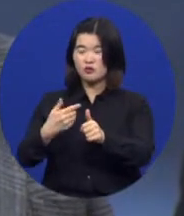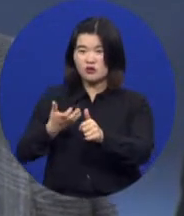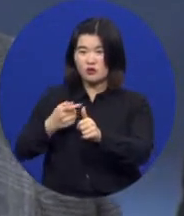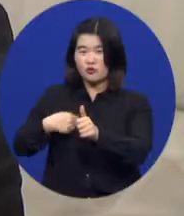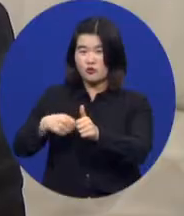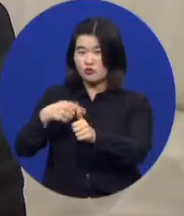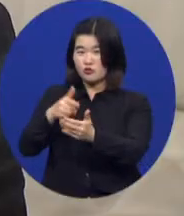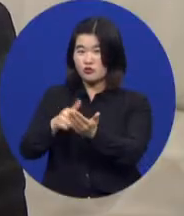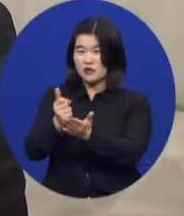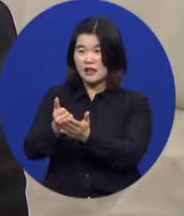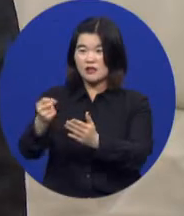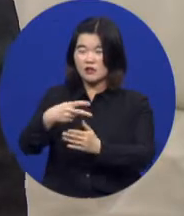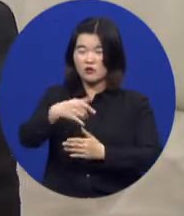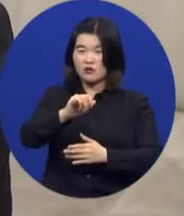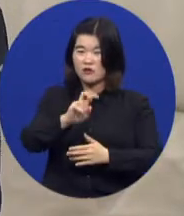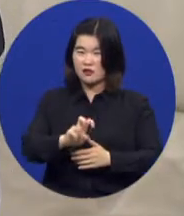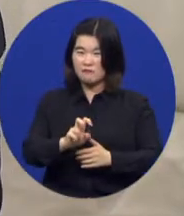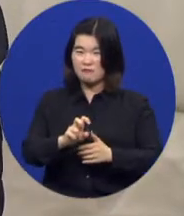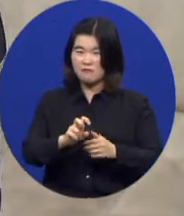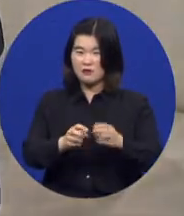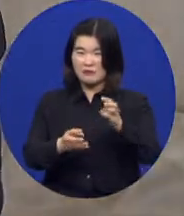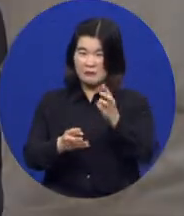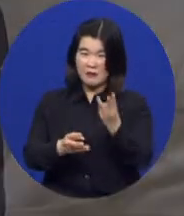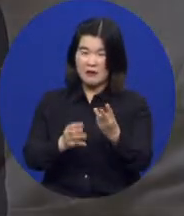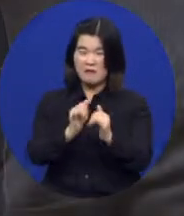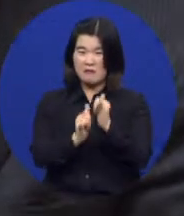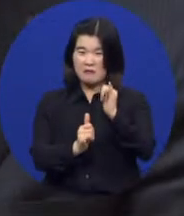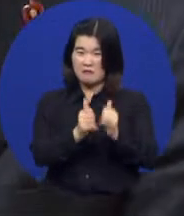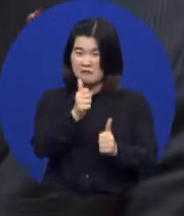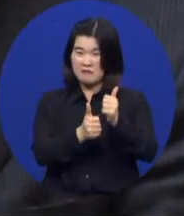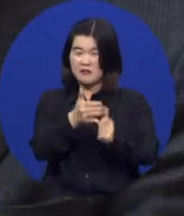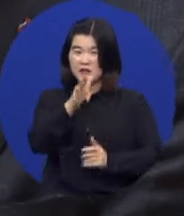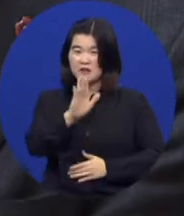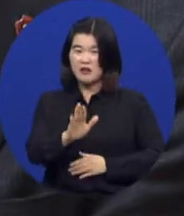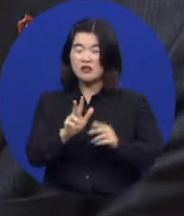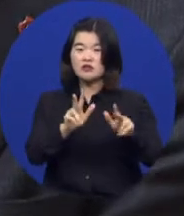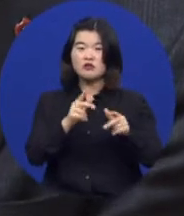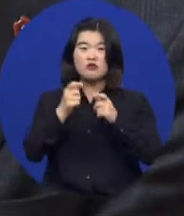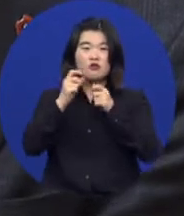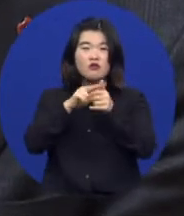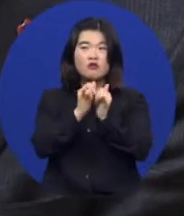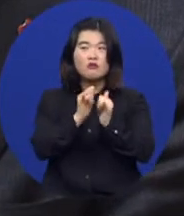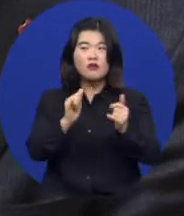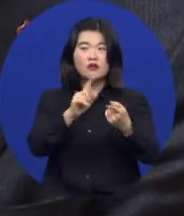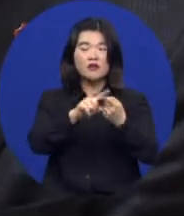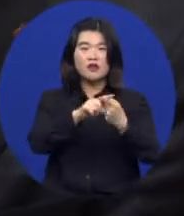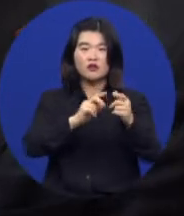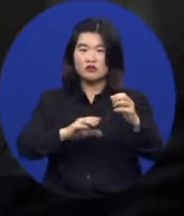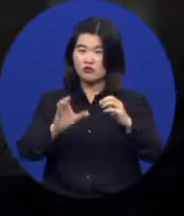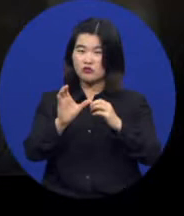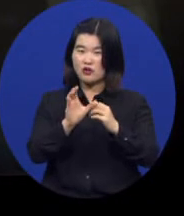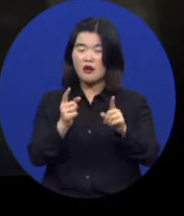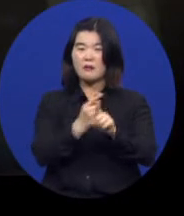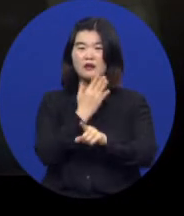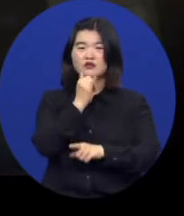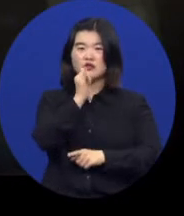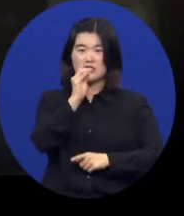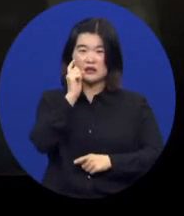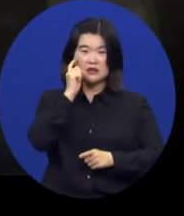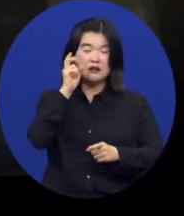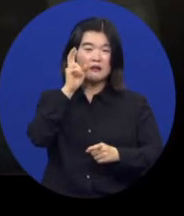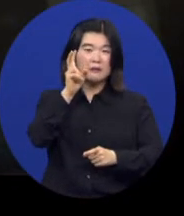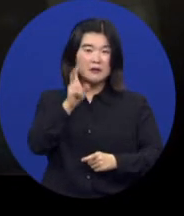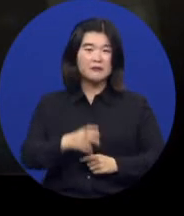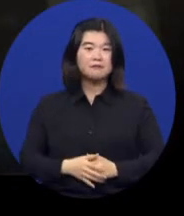국장 김광수 전 위원의 3파전 구도가 시작된 가운데 보수 구들의 추가 단일화가 최대 변수가 될 전망입니다